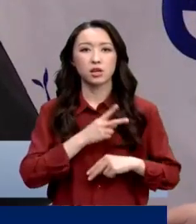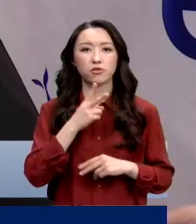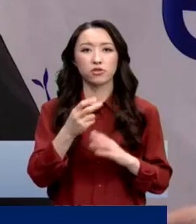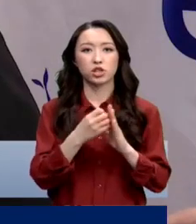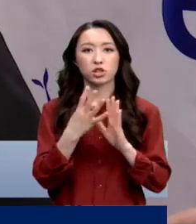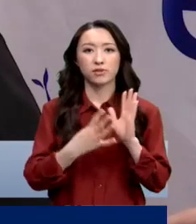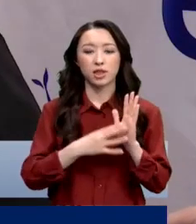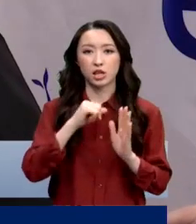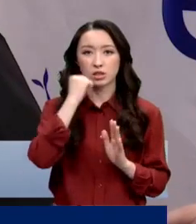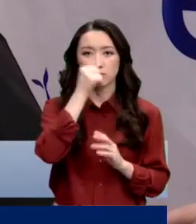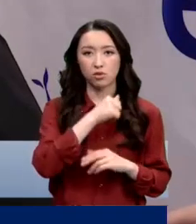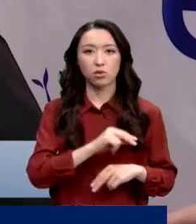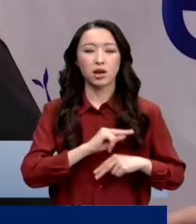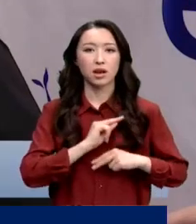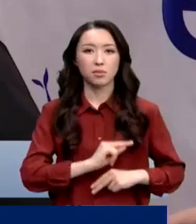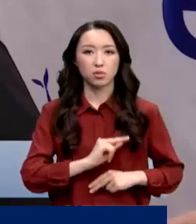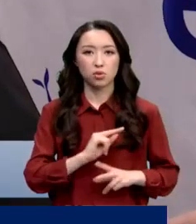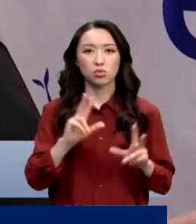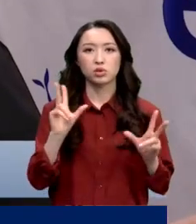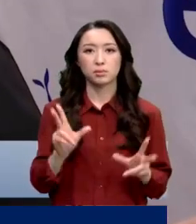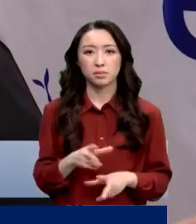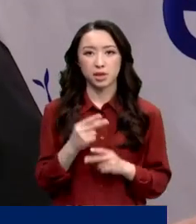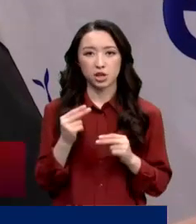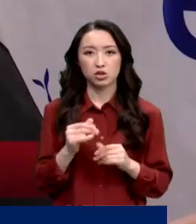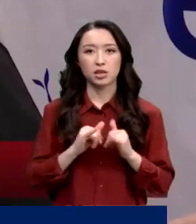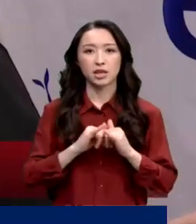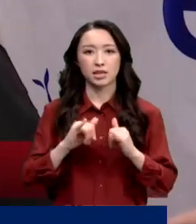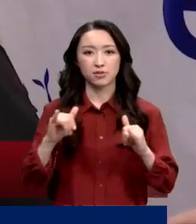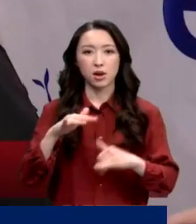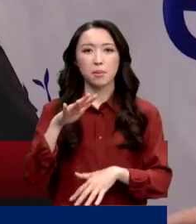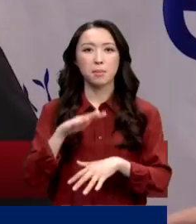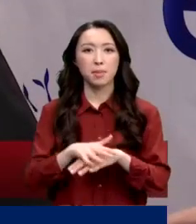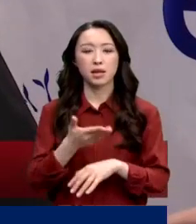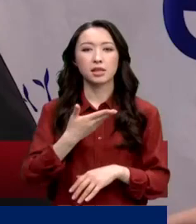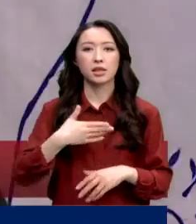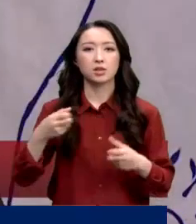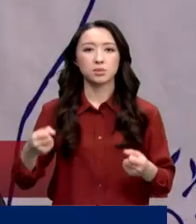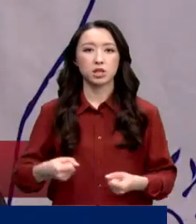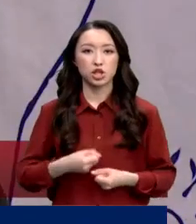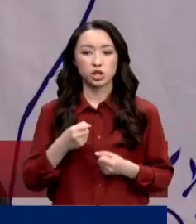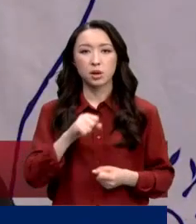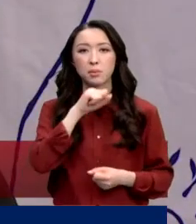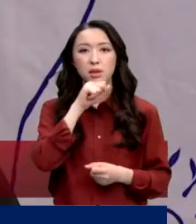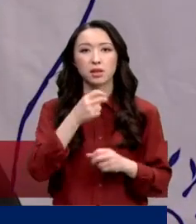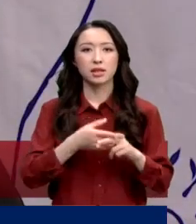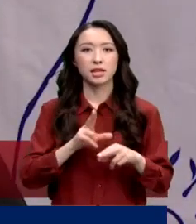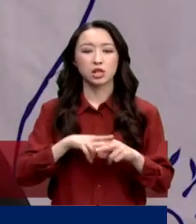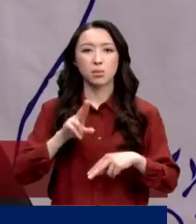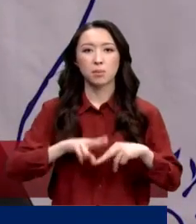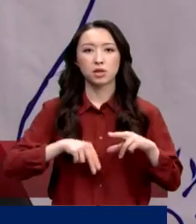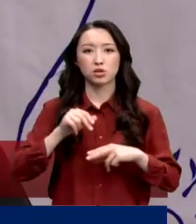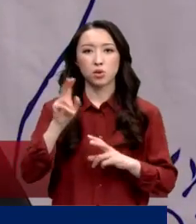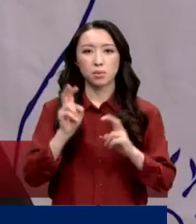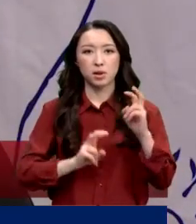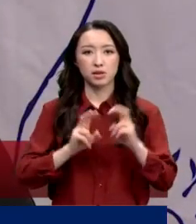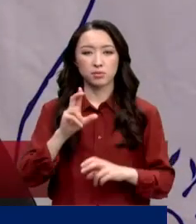года. Работаем успешно. Развиваемся, банк нас поддержал. Благодаря этому мы построили